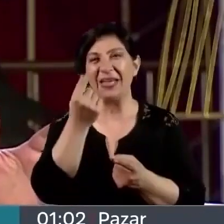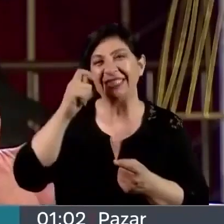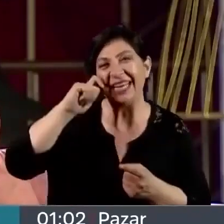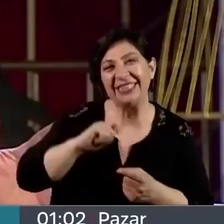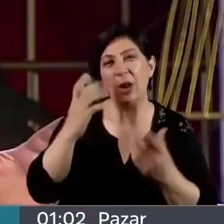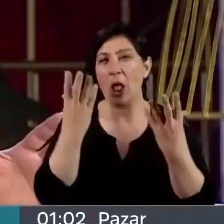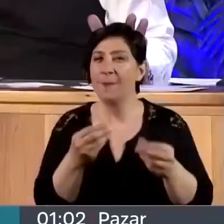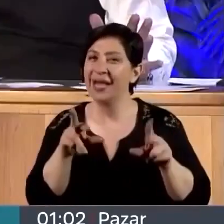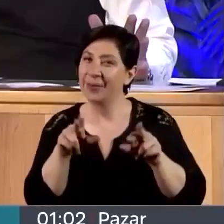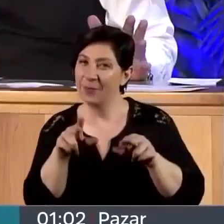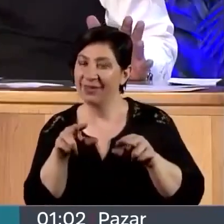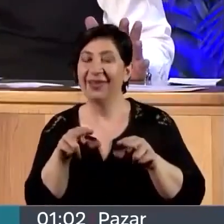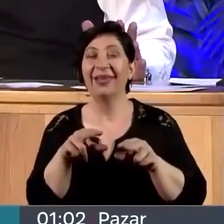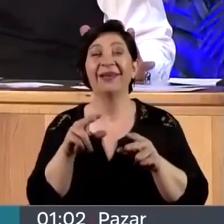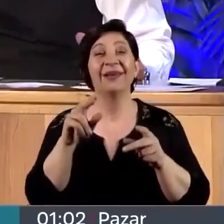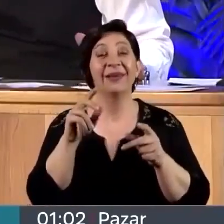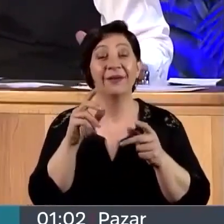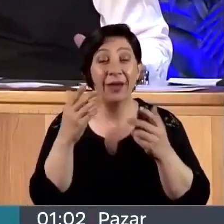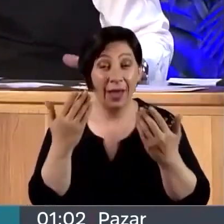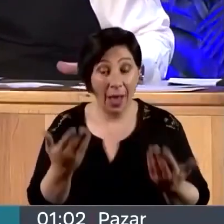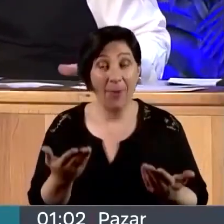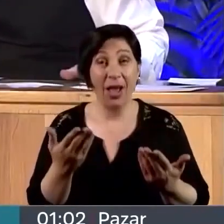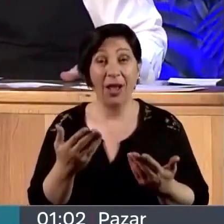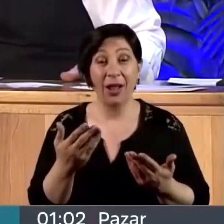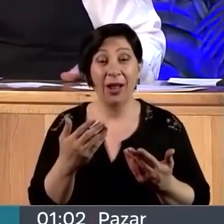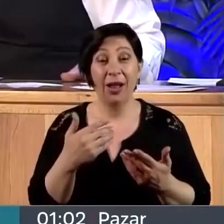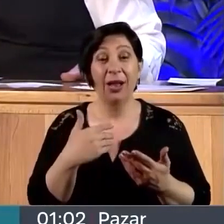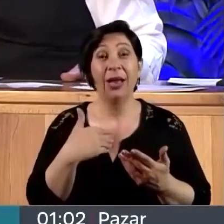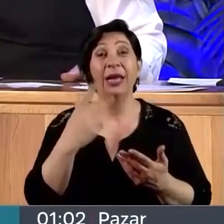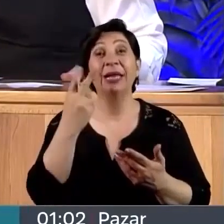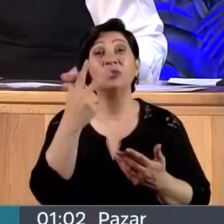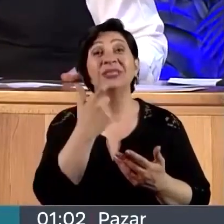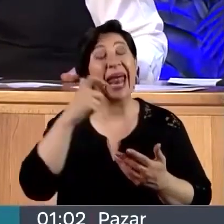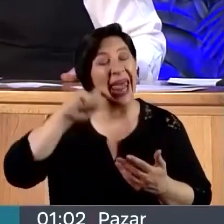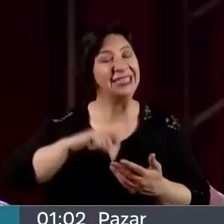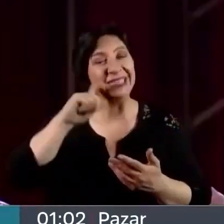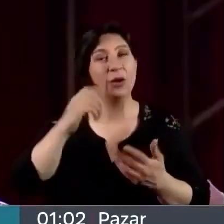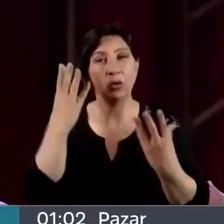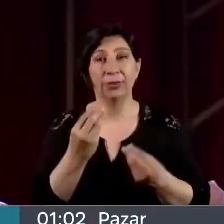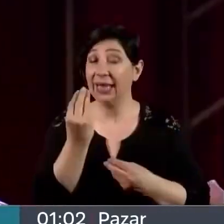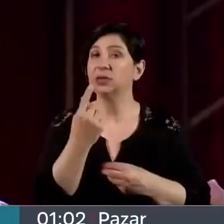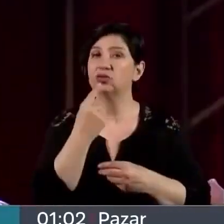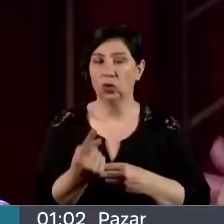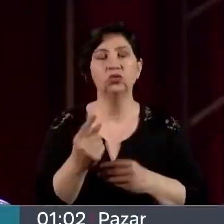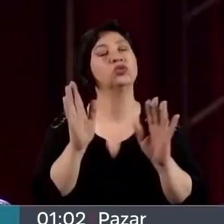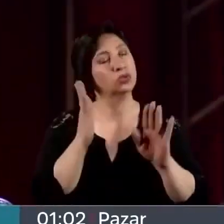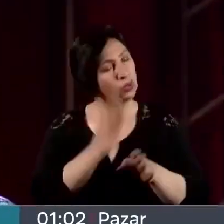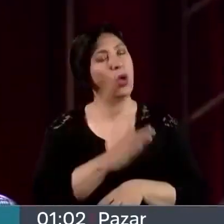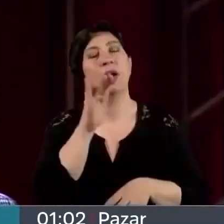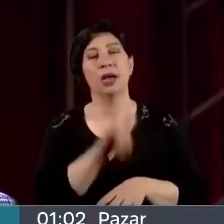rezil olma işi. Kesin. Ve bunu tabii söylüyorsun ve İki bu... buçuk sene rezil oldum ben. İki Bravo. buçuk İyi sene. ki, iyi ki söylüyorsun. Çünkü